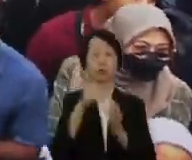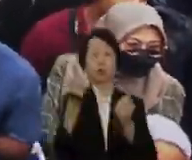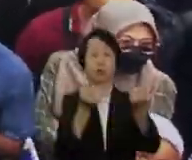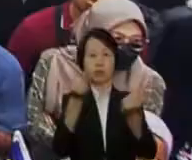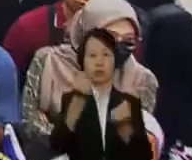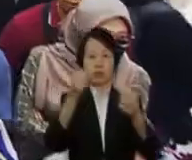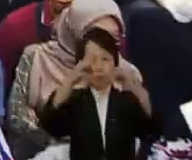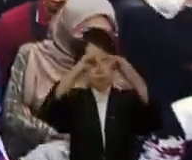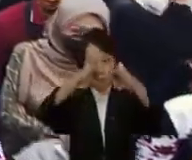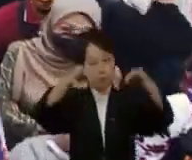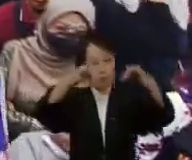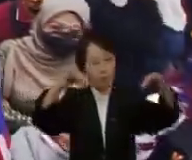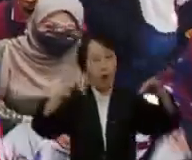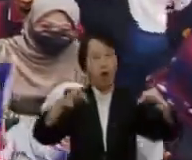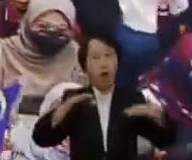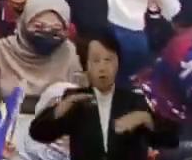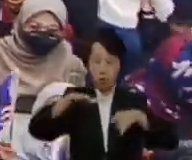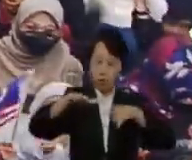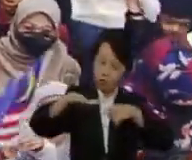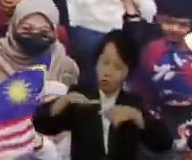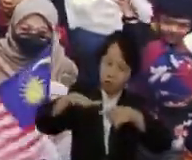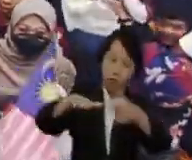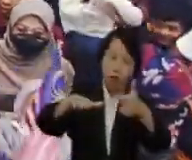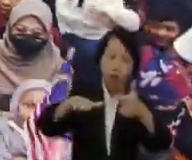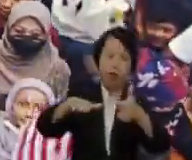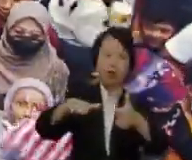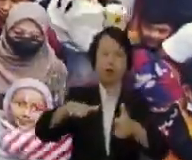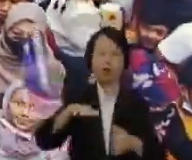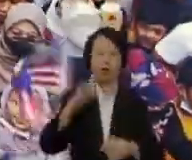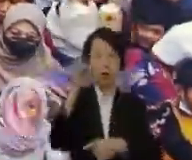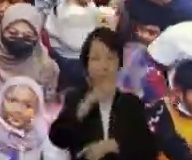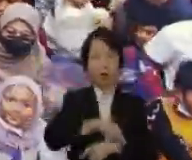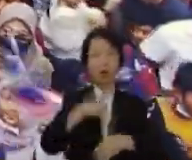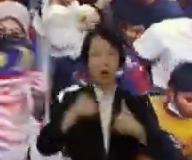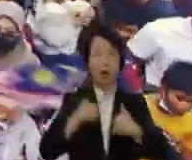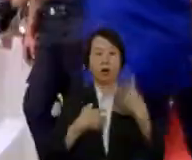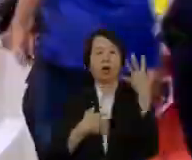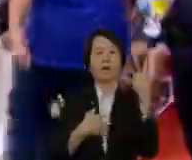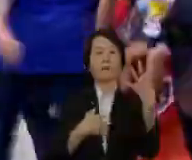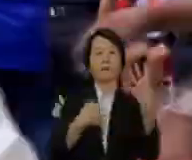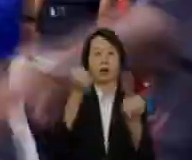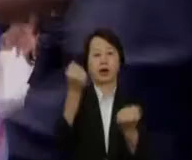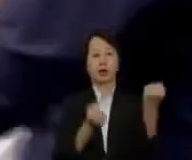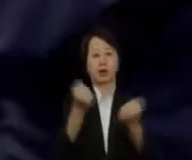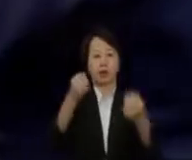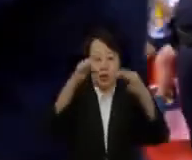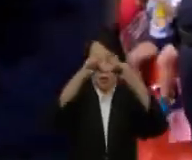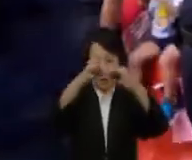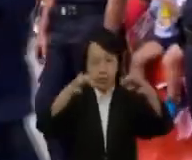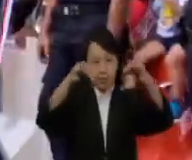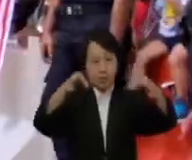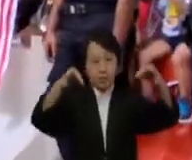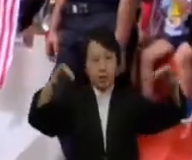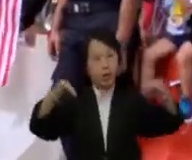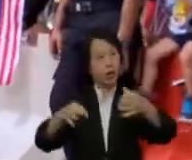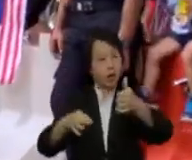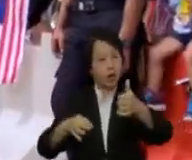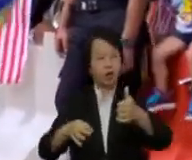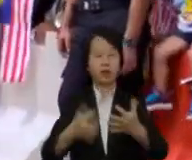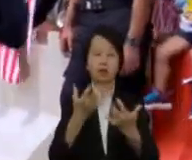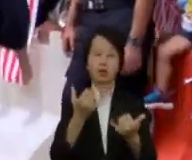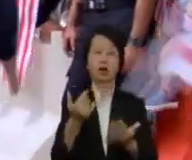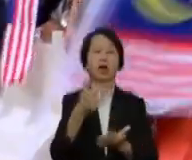kereta berhias. Dah lama sebenarnya kita tak nampak kan kereta berhias. Hari ini ada 4 buah kereta berhias. Apa lagi yang menarik